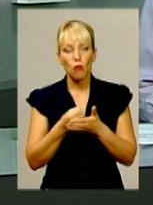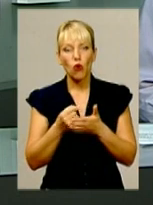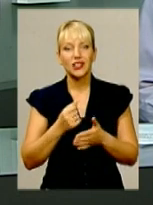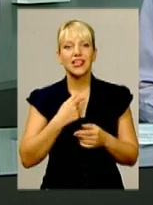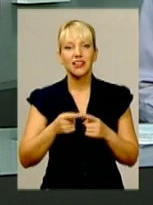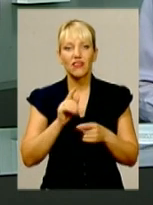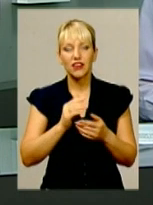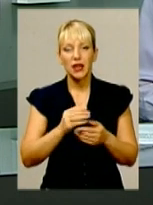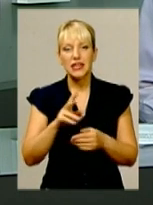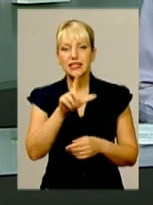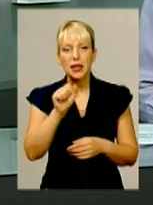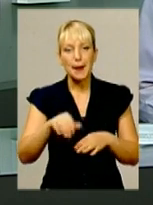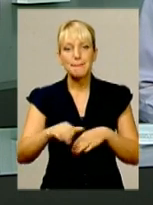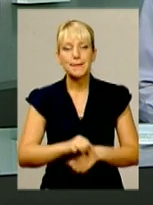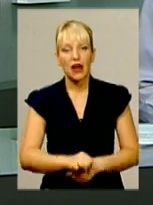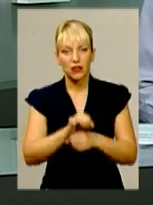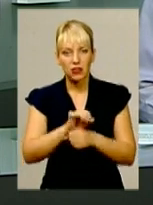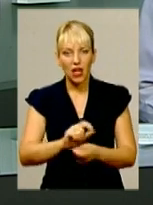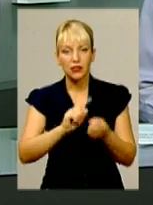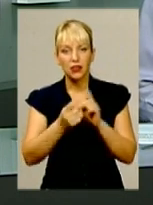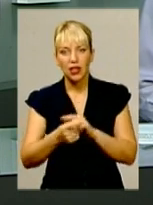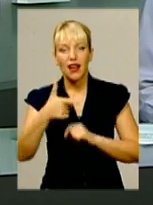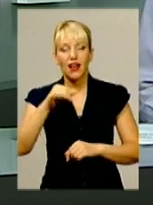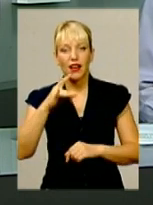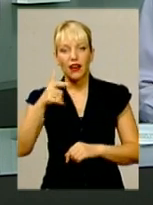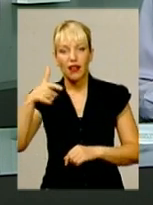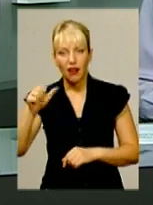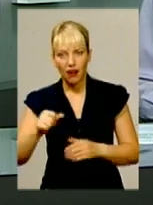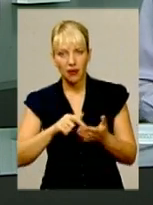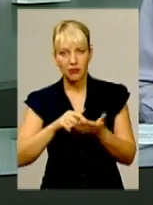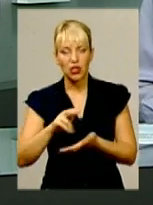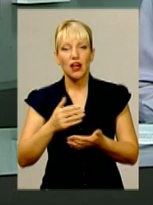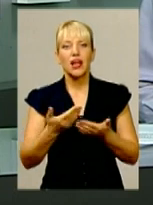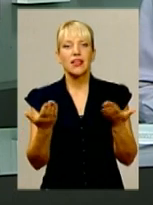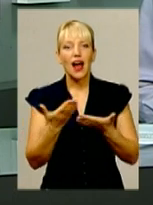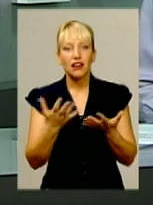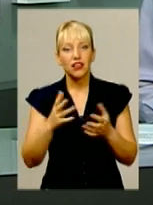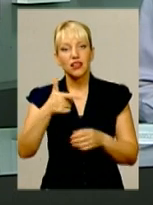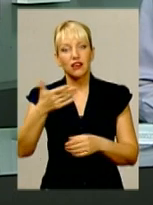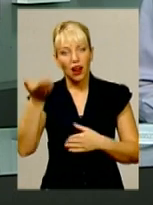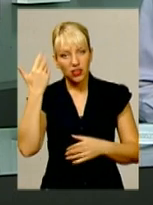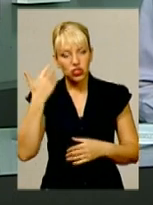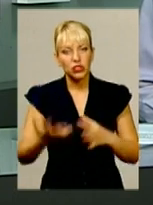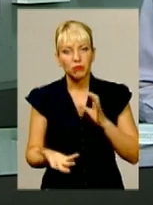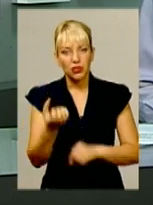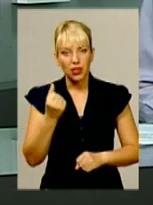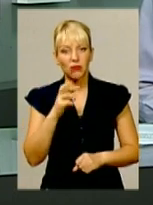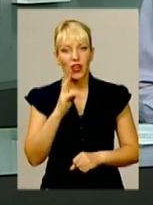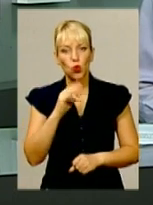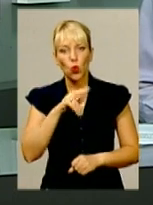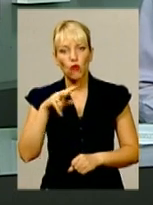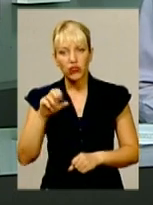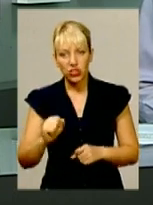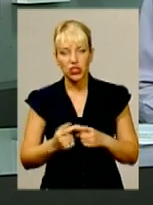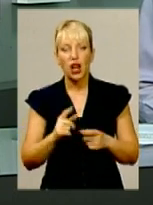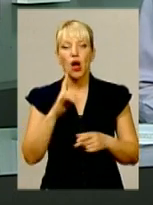за конкретні справи Олександра Гереги. Нардепа, котрий свого часу підтримував Віктора Януковича. Про причини такого вчинку